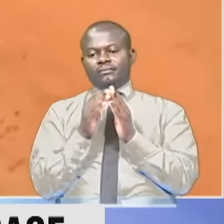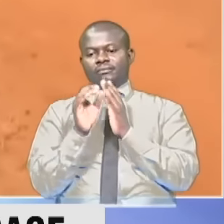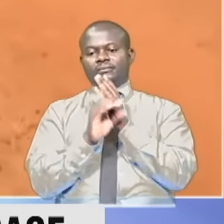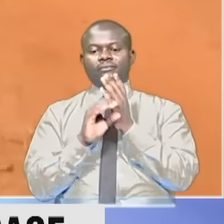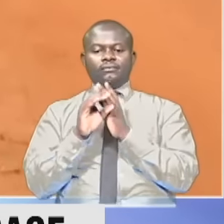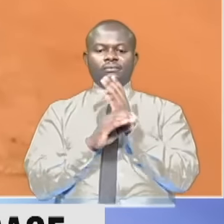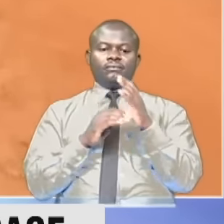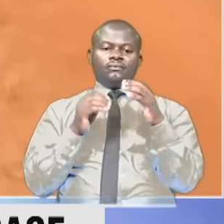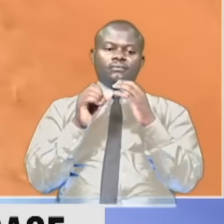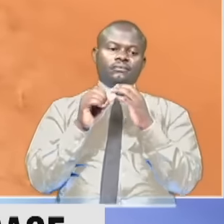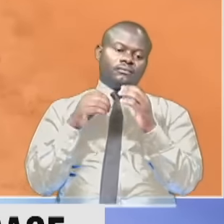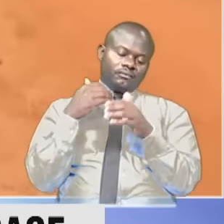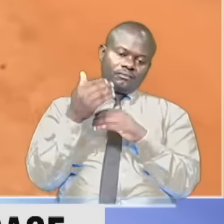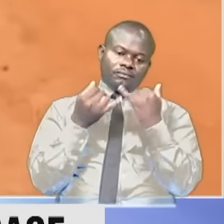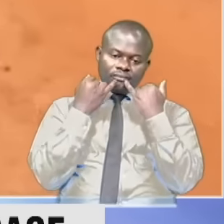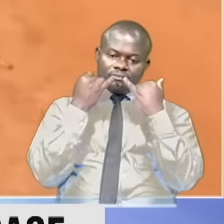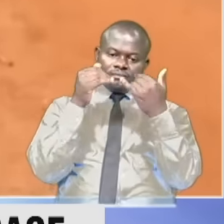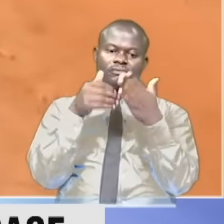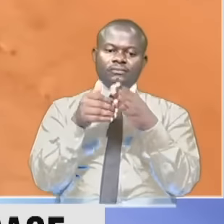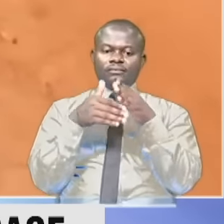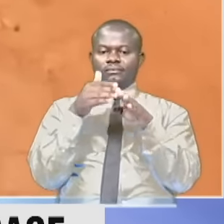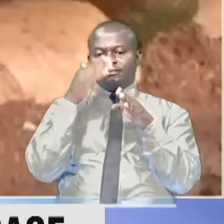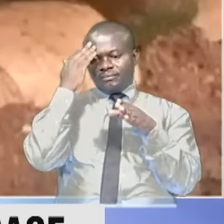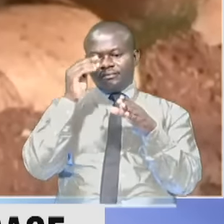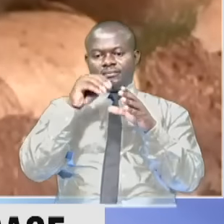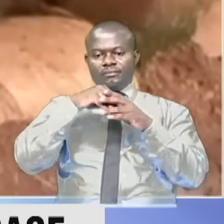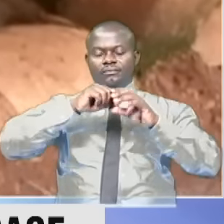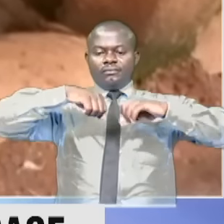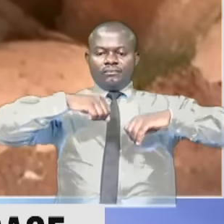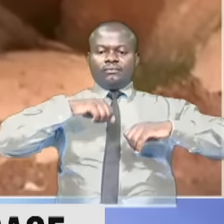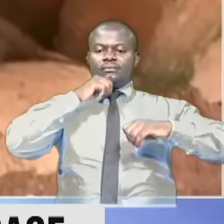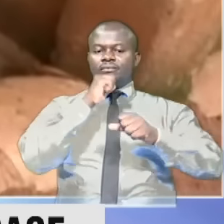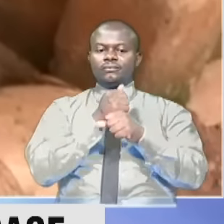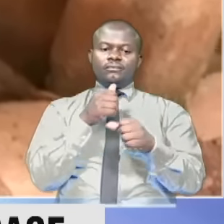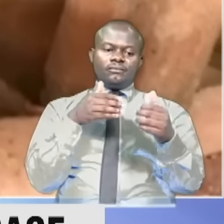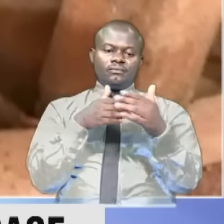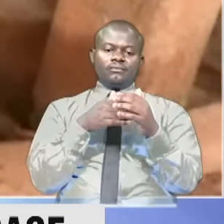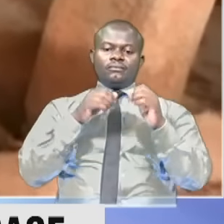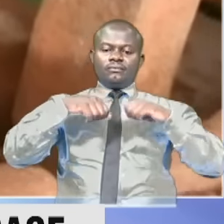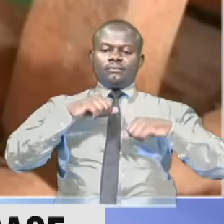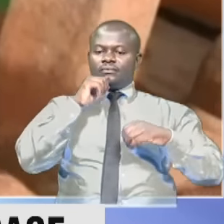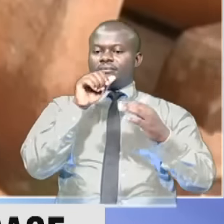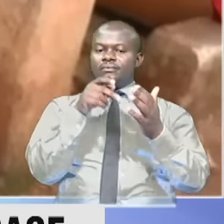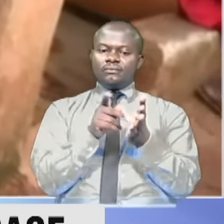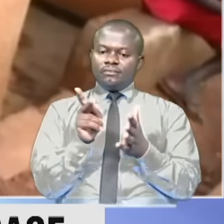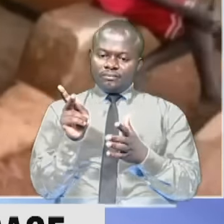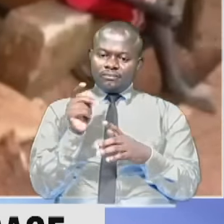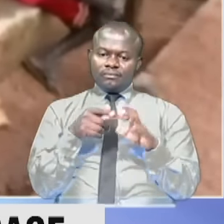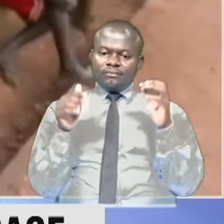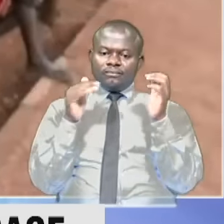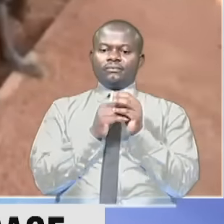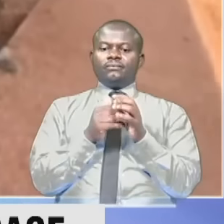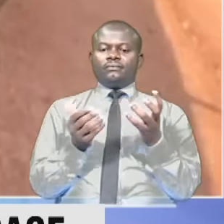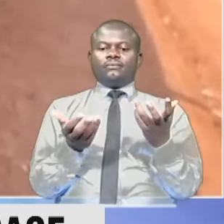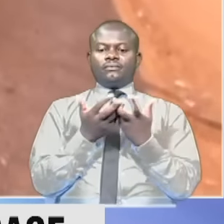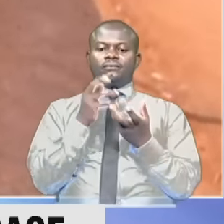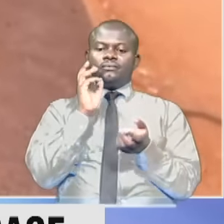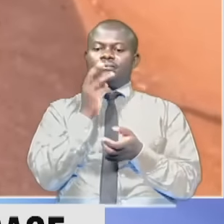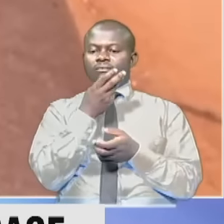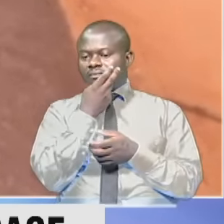akagari bahita babibabwira bakabisana kuko biri mu masezerano. Iyo batabisana baba bishe amasezerano nta nubwo tubishyura. Hanyuma ku kijyanye